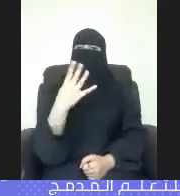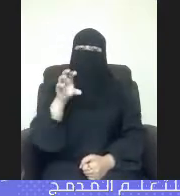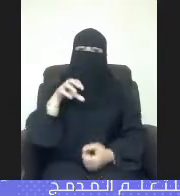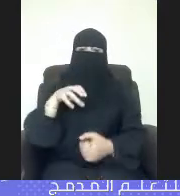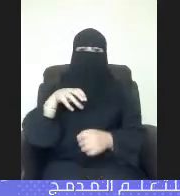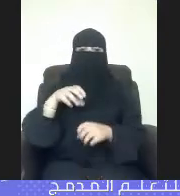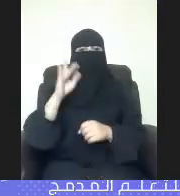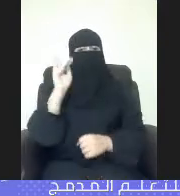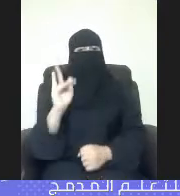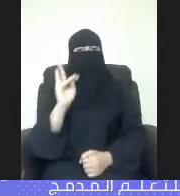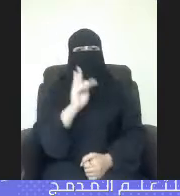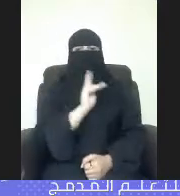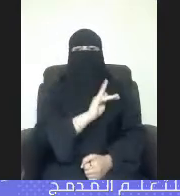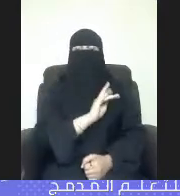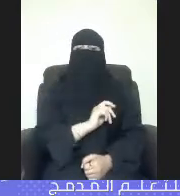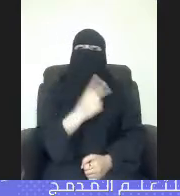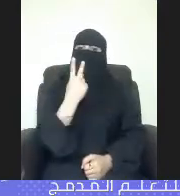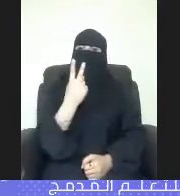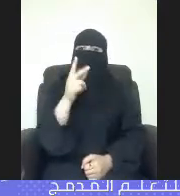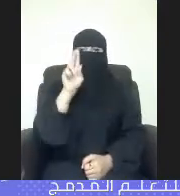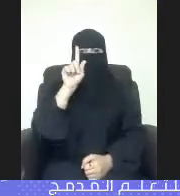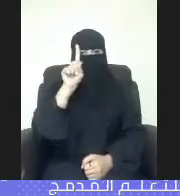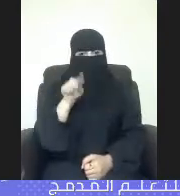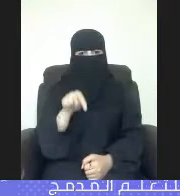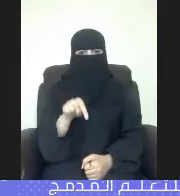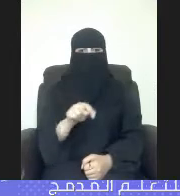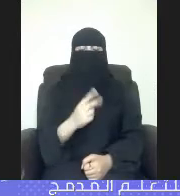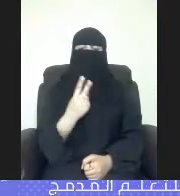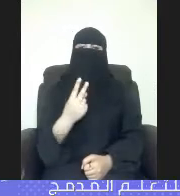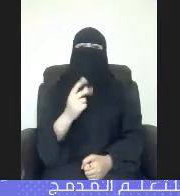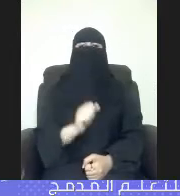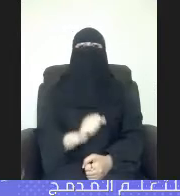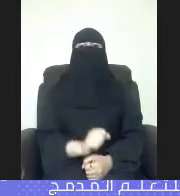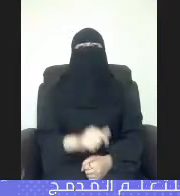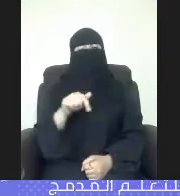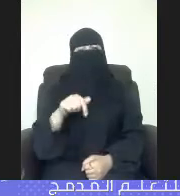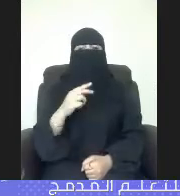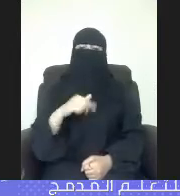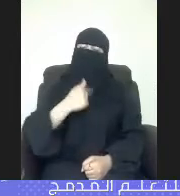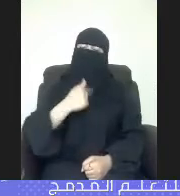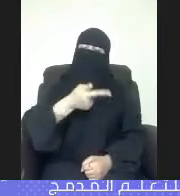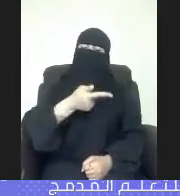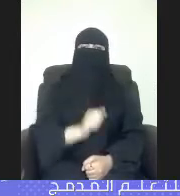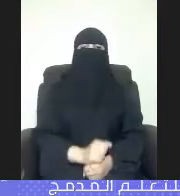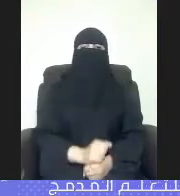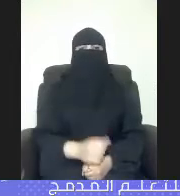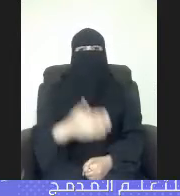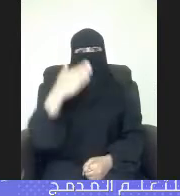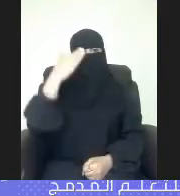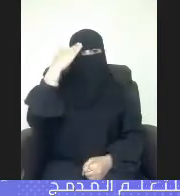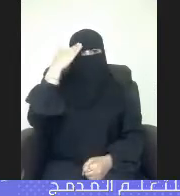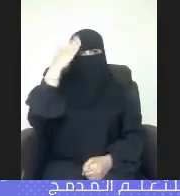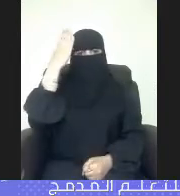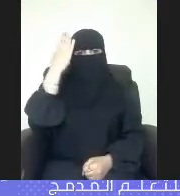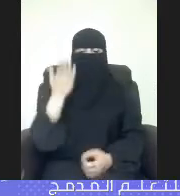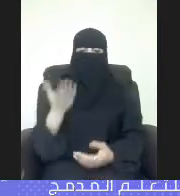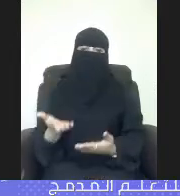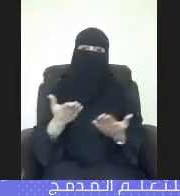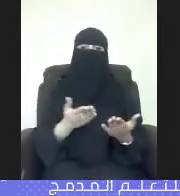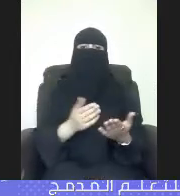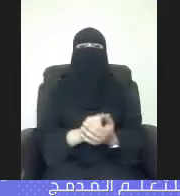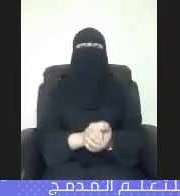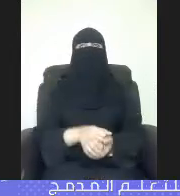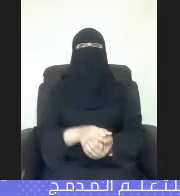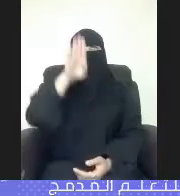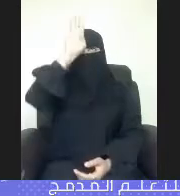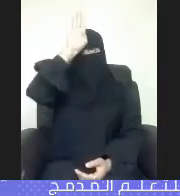بحضور كثيف من رواد التعليم والمهتمين. كل الشكر ووافر الامتنان لخادم الحرمين